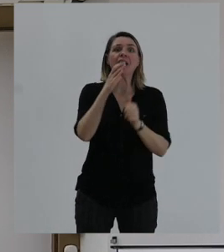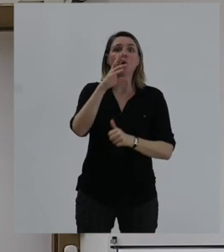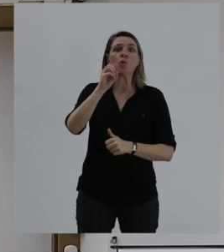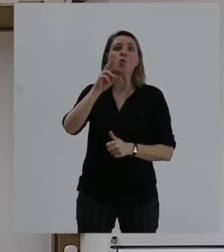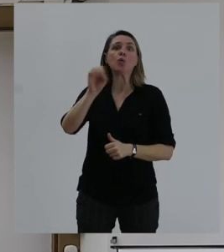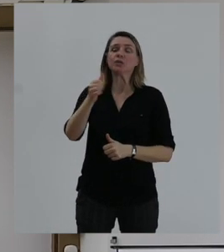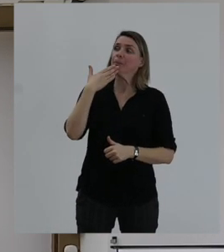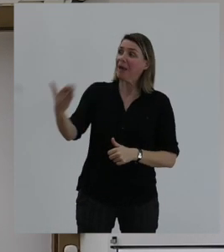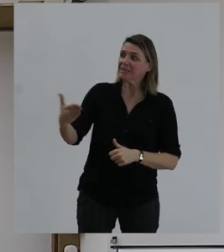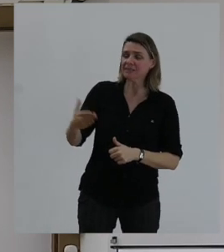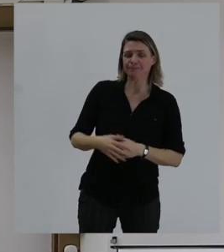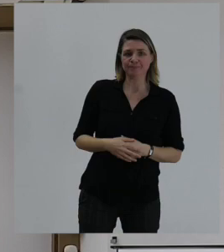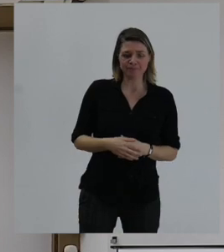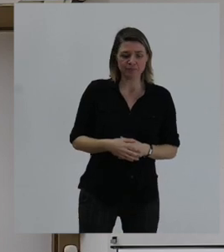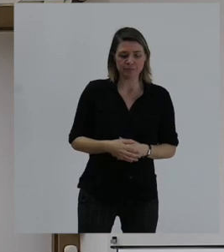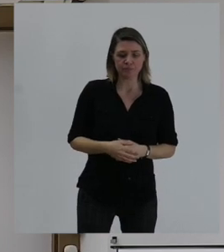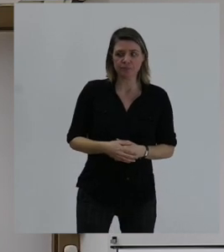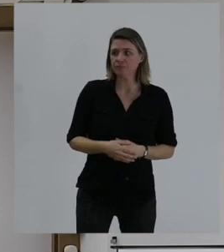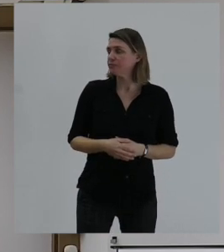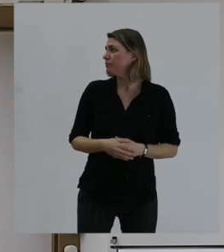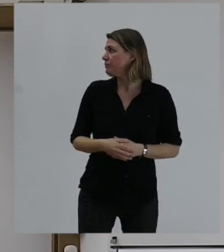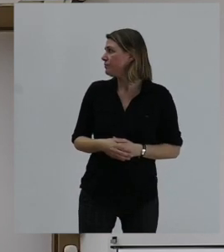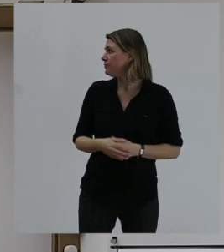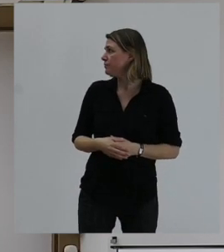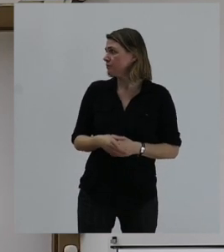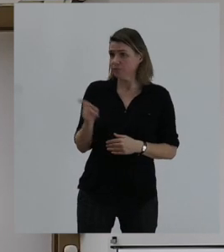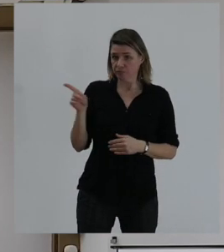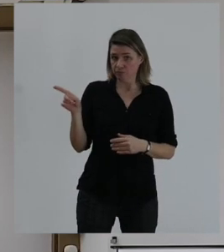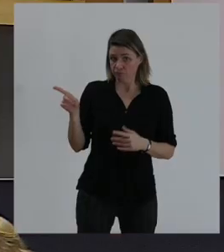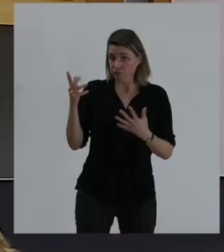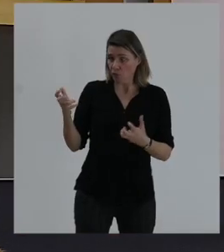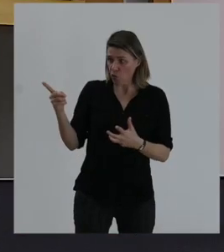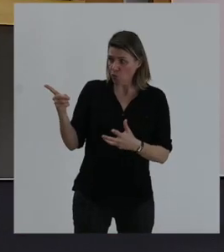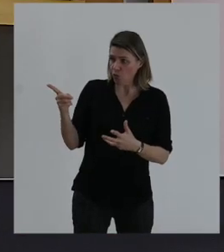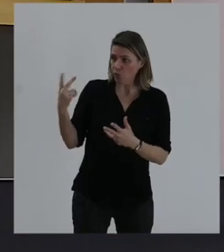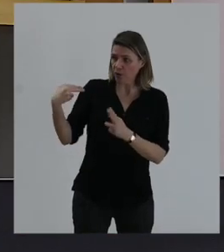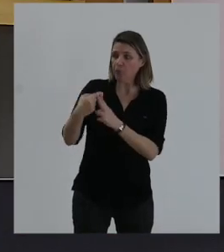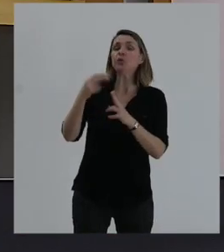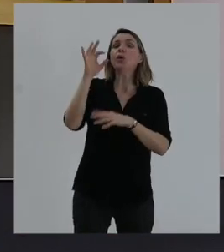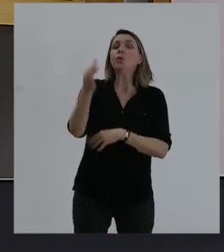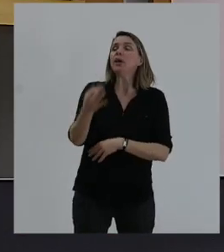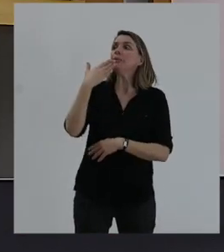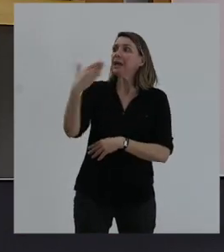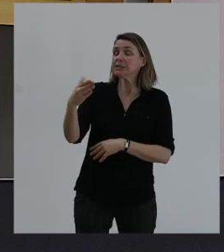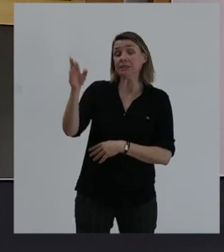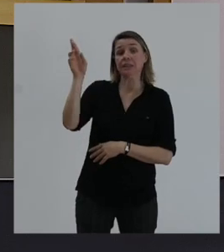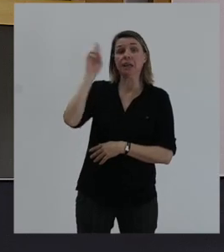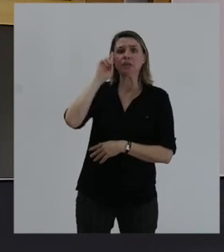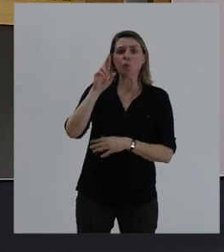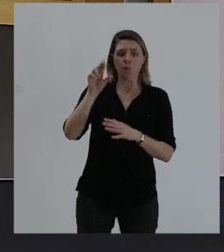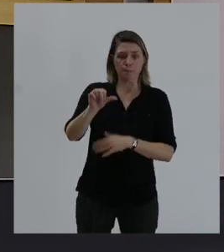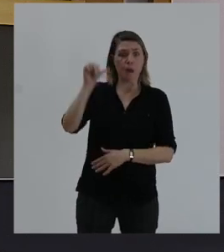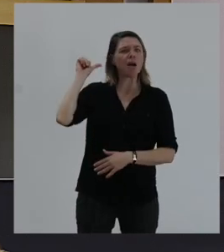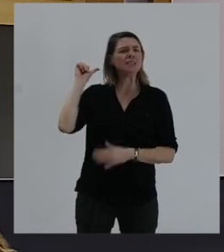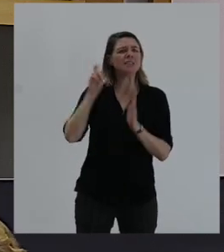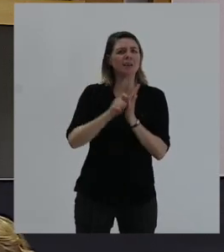remercie. Ok. Lionel Larrey, vous étiez interpellé directement, peut-être, pour commencer. Oui, merci. Alors, vous avez tout à fait raison. Mardi